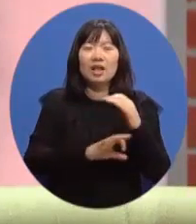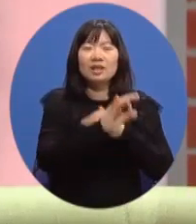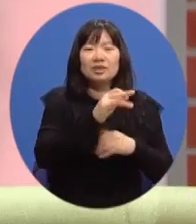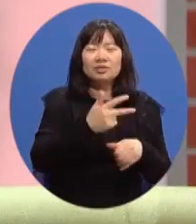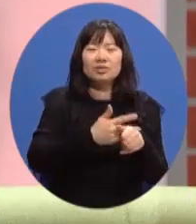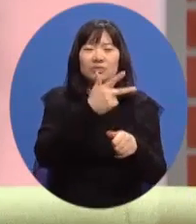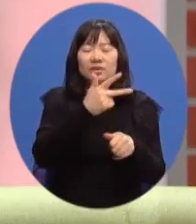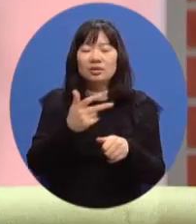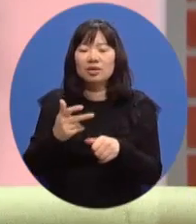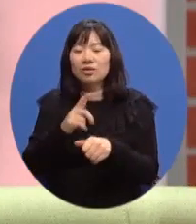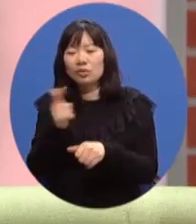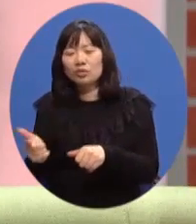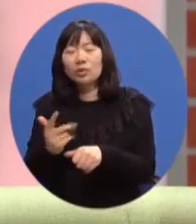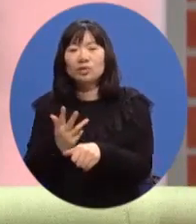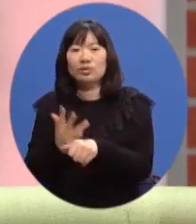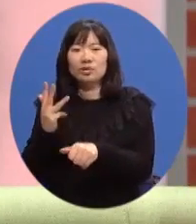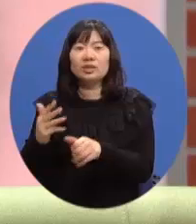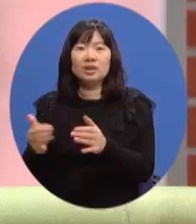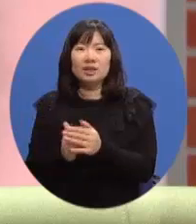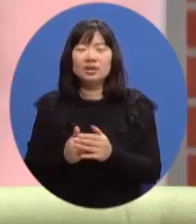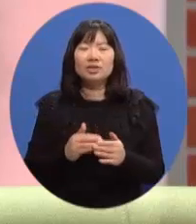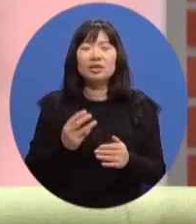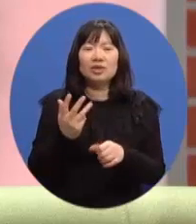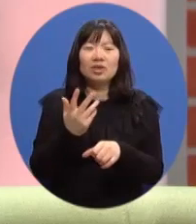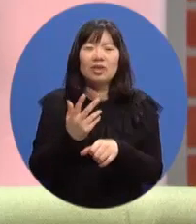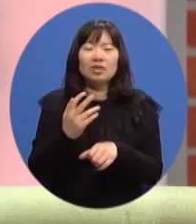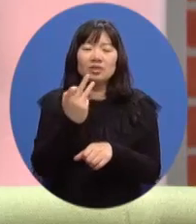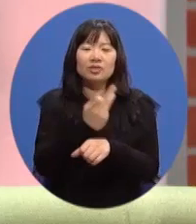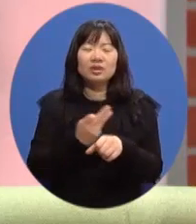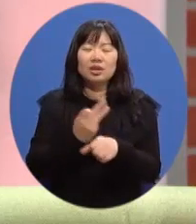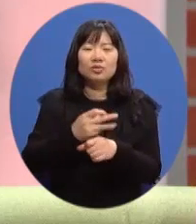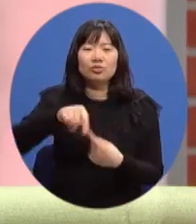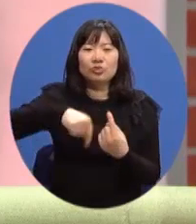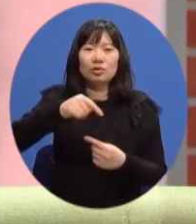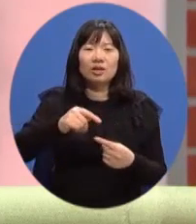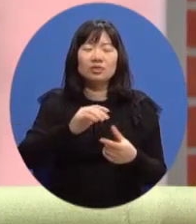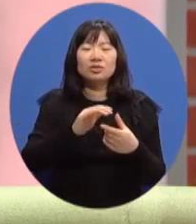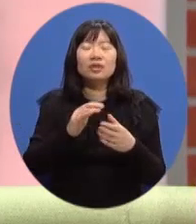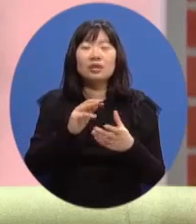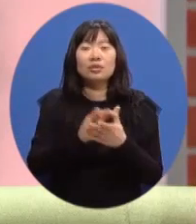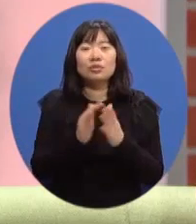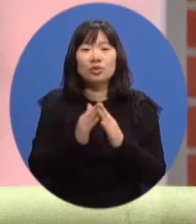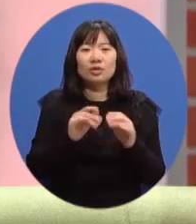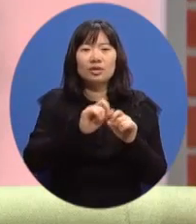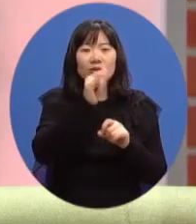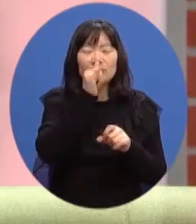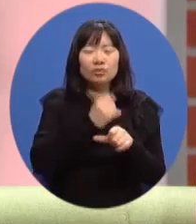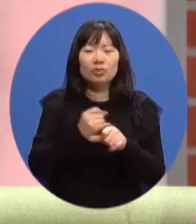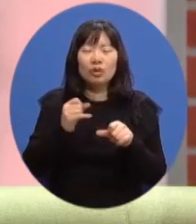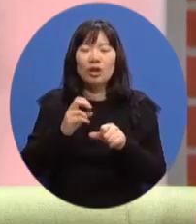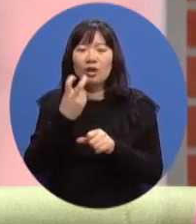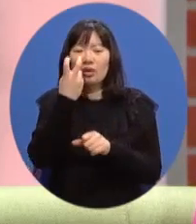8시까지 13시간을 운영하는 유치원들이 서울에 대부분이 있고요. 돌봄이라고 또 10시까지 운영하는 기관도 있습니다. 네.